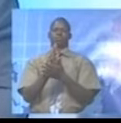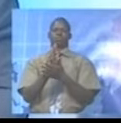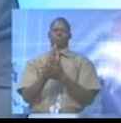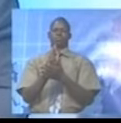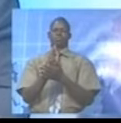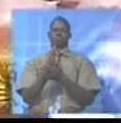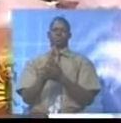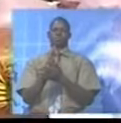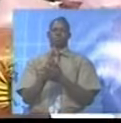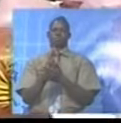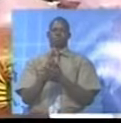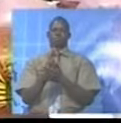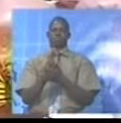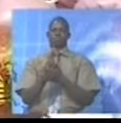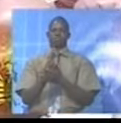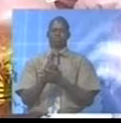Savadogo.